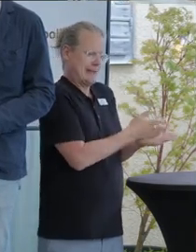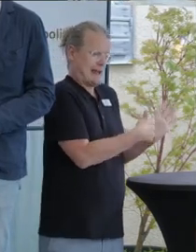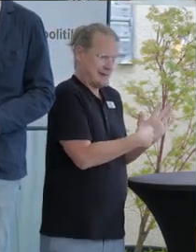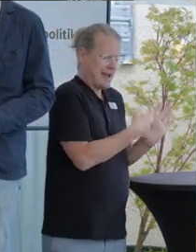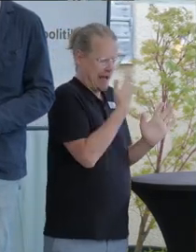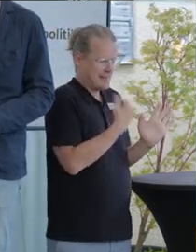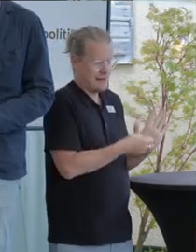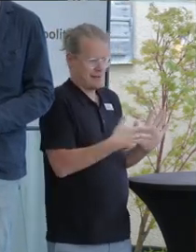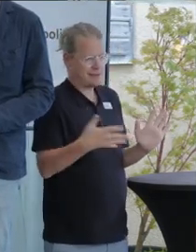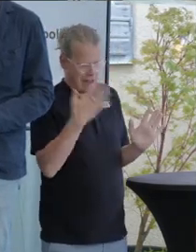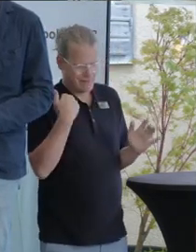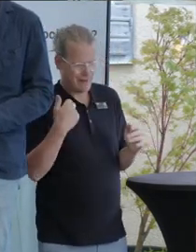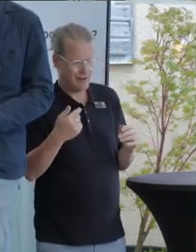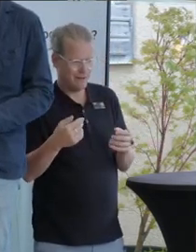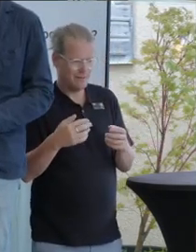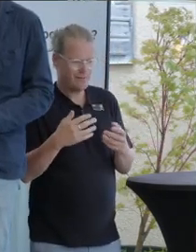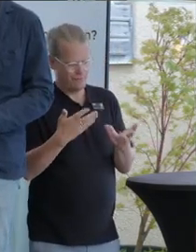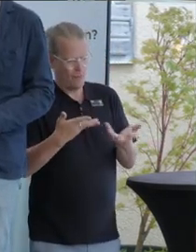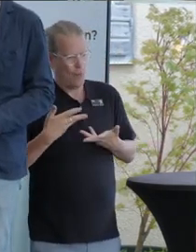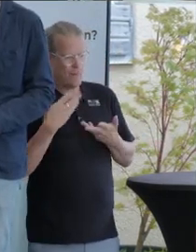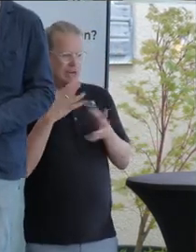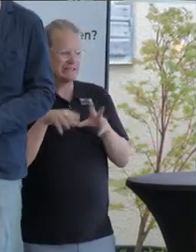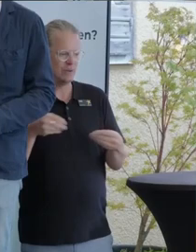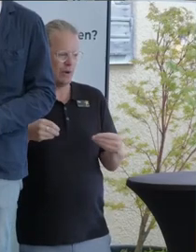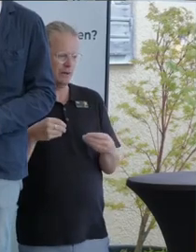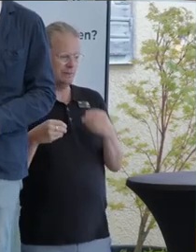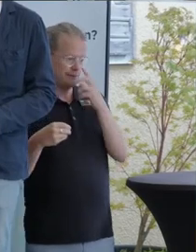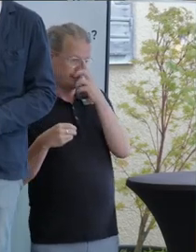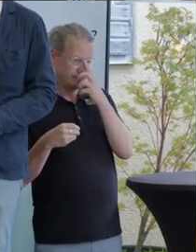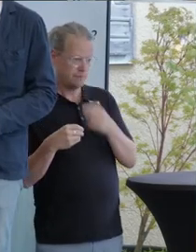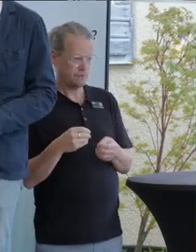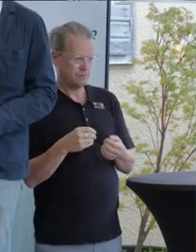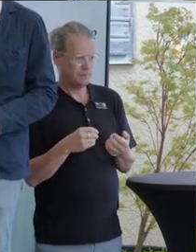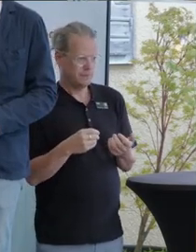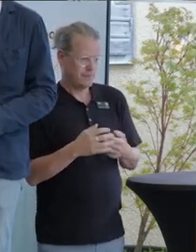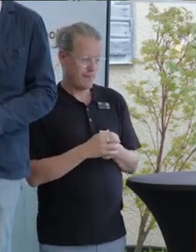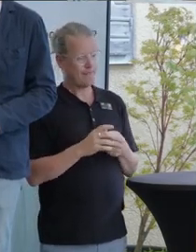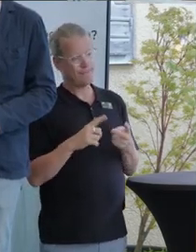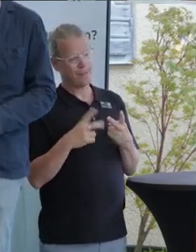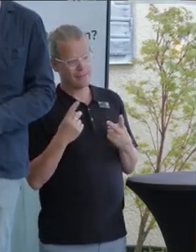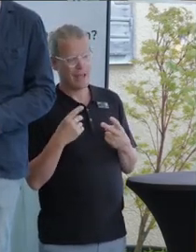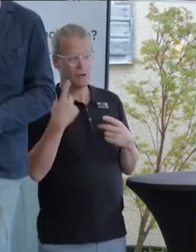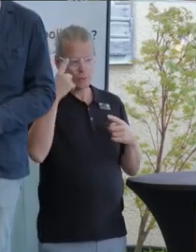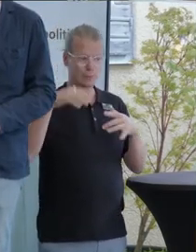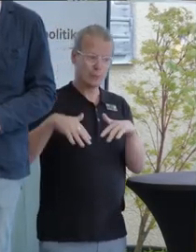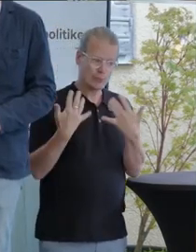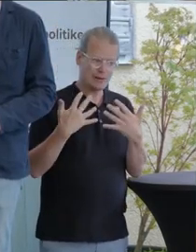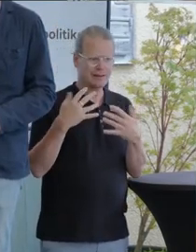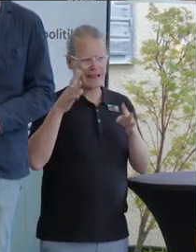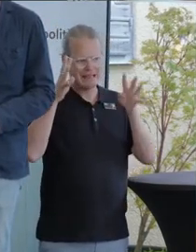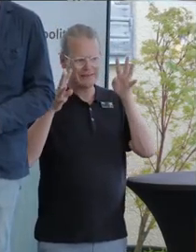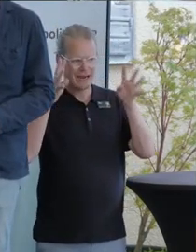göra den här utvecklingen. Och sen också för kulturella och kreativa näringar som är en så otroligt viktig del av